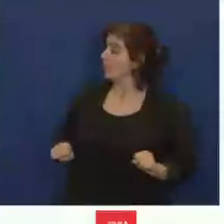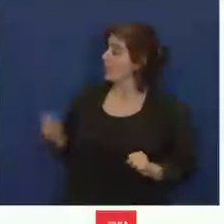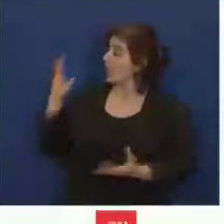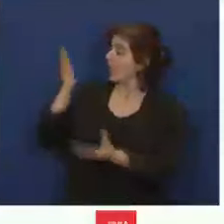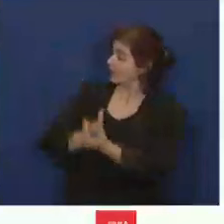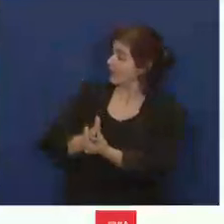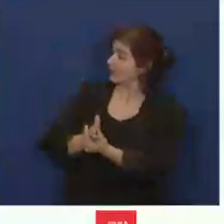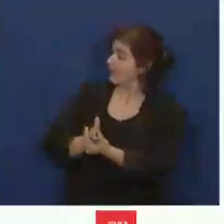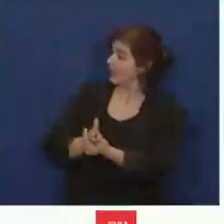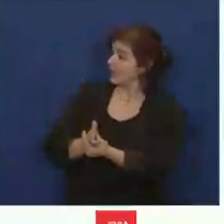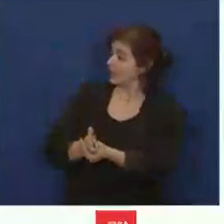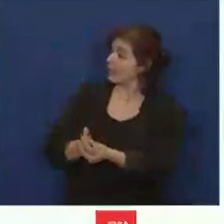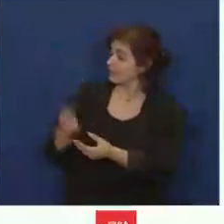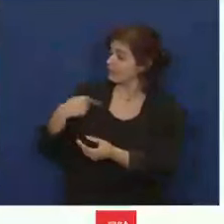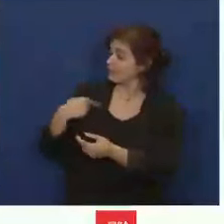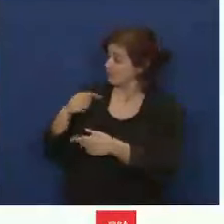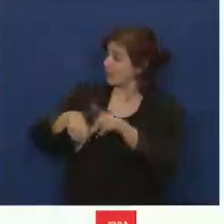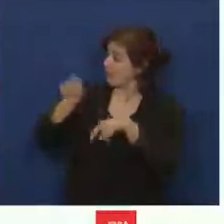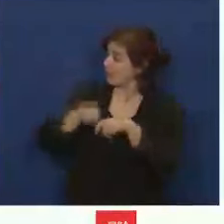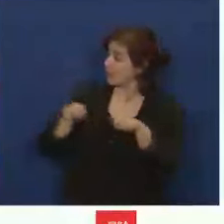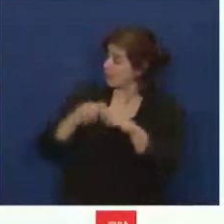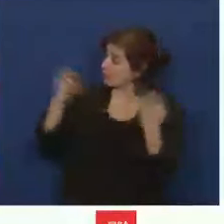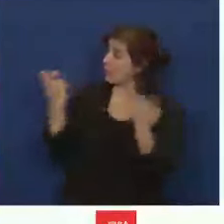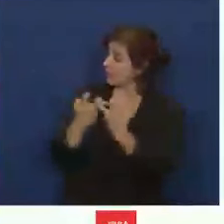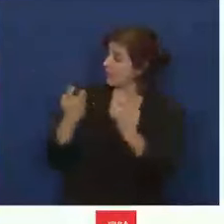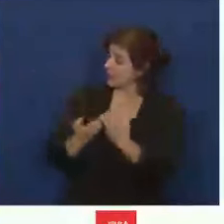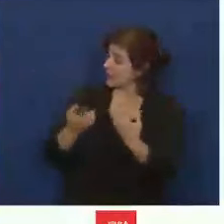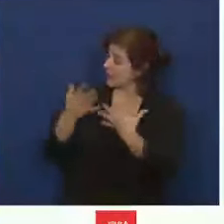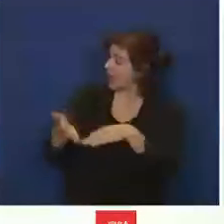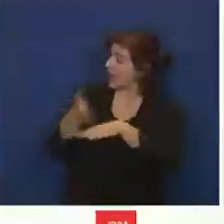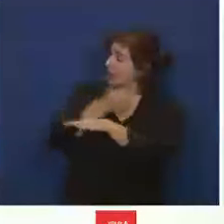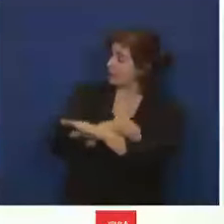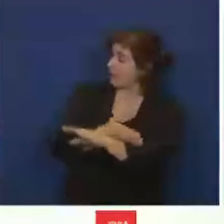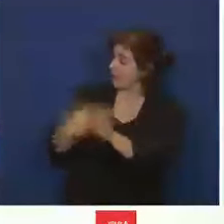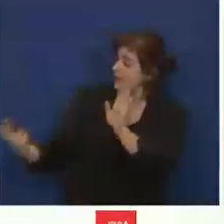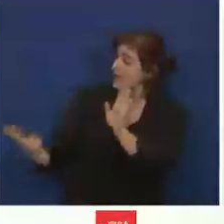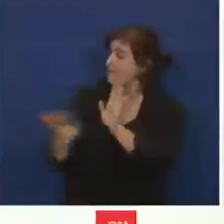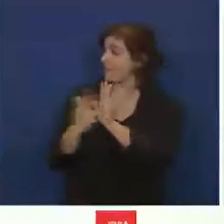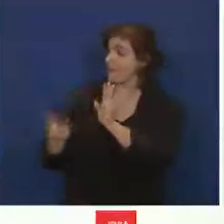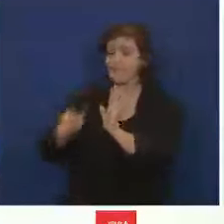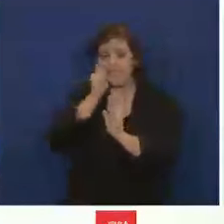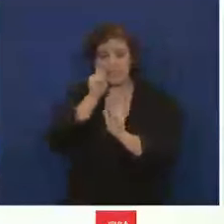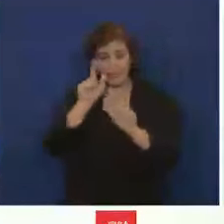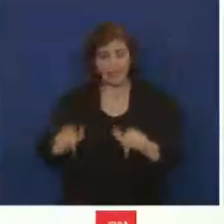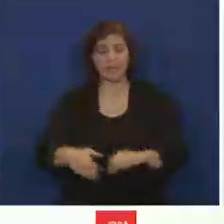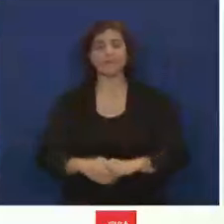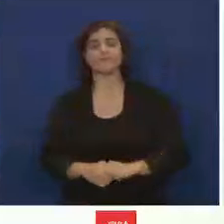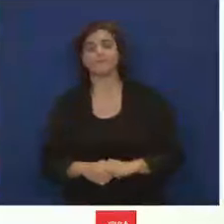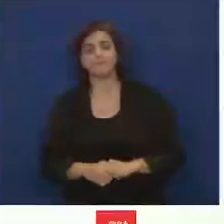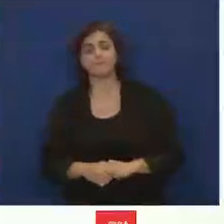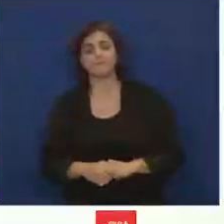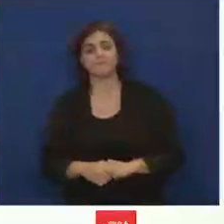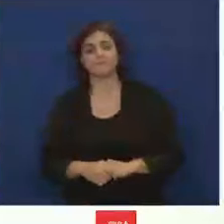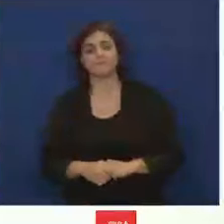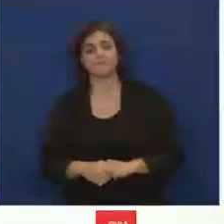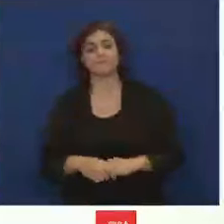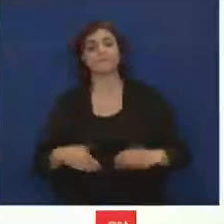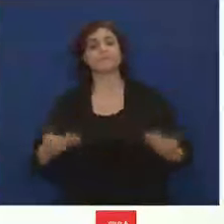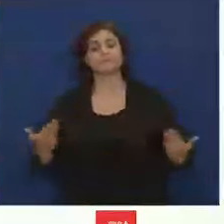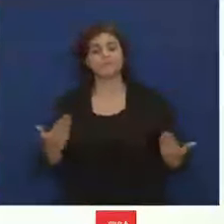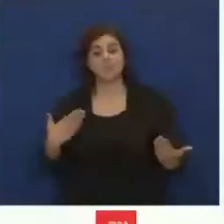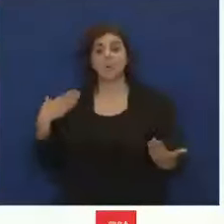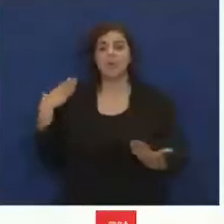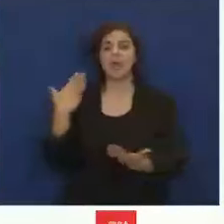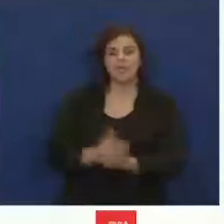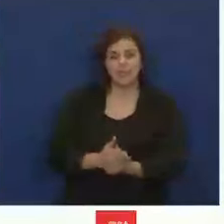intervenir, fournissant une évaluation du coût des travaux qui a été validée par l'expert. Le choix d'une intervention plus